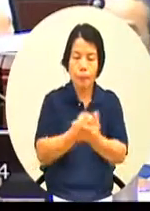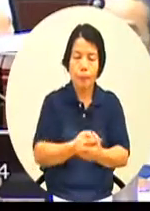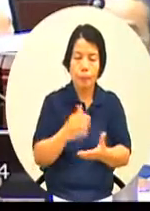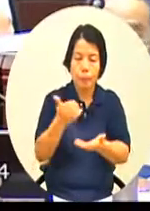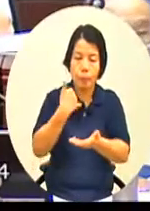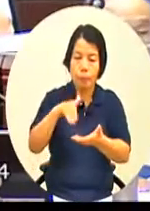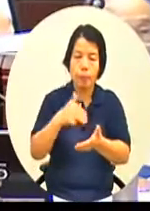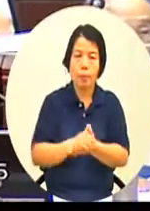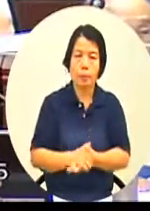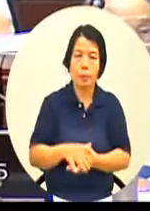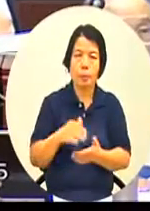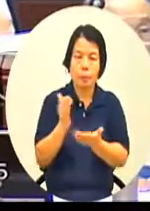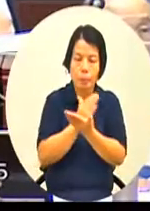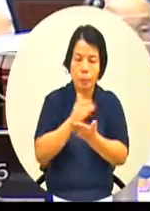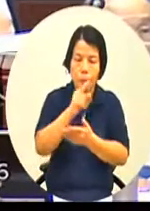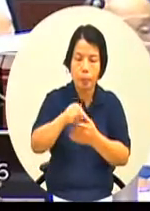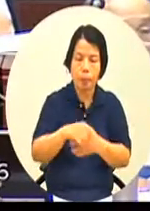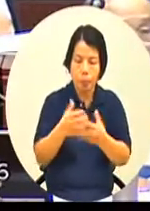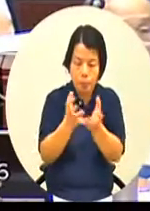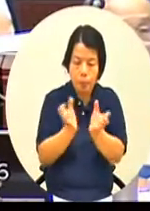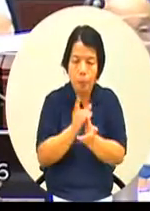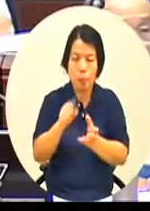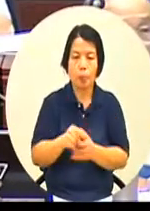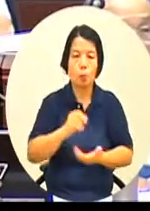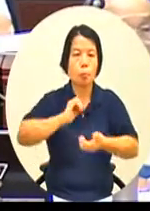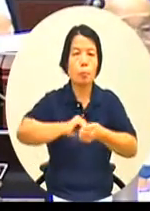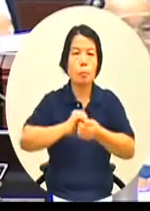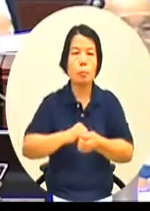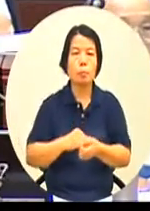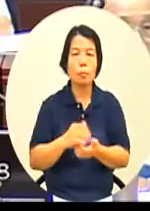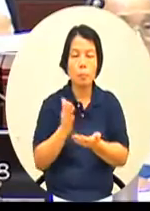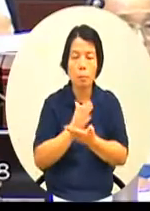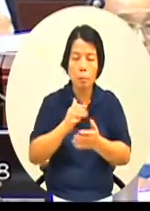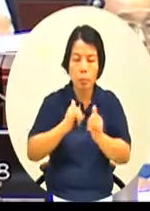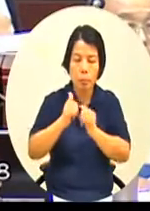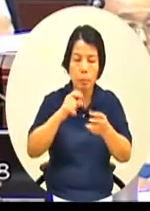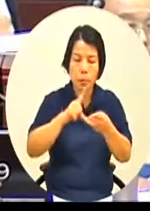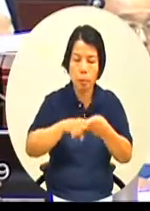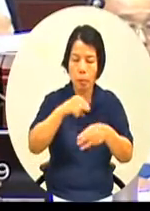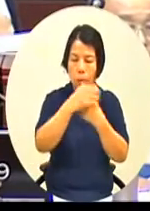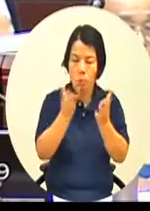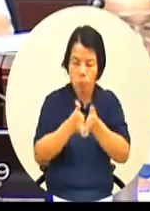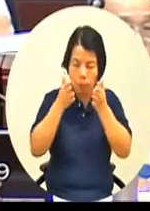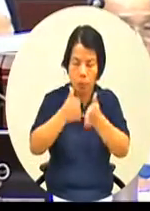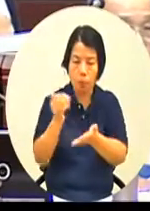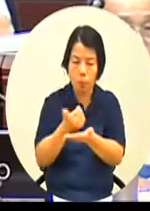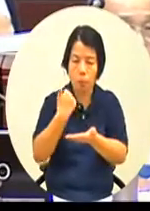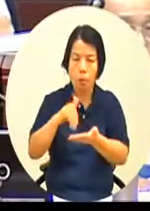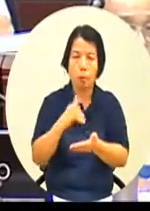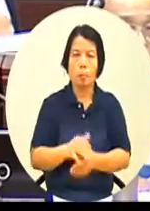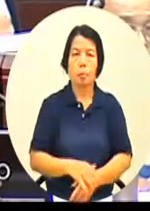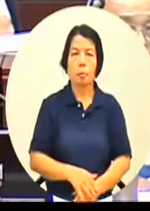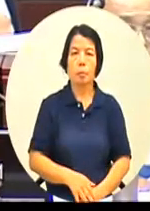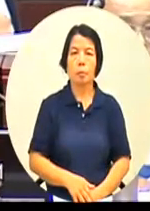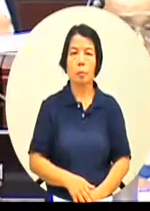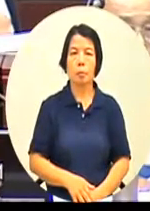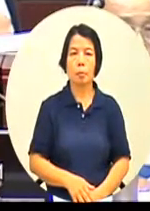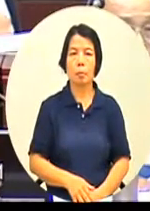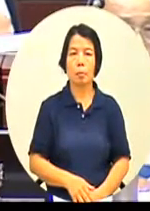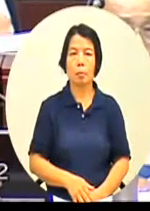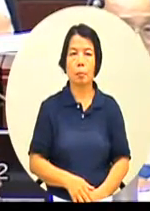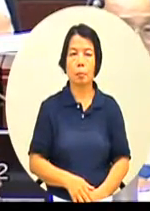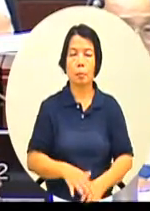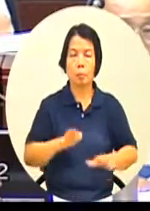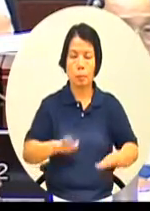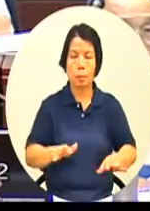审议式民主里面的一部分，因为不一定所有审议式民主都针对预算，那这个是针对预算。那现